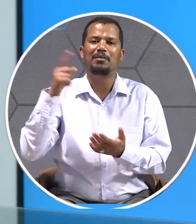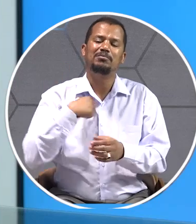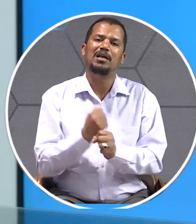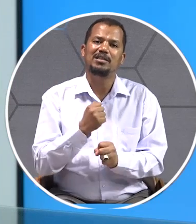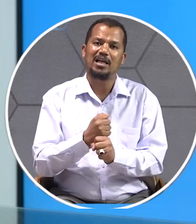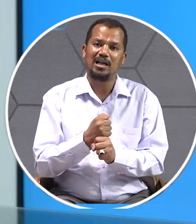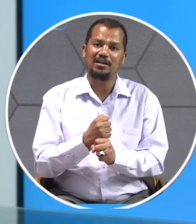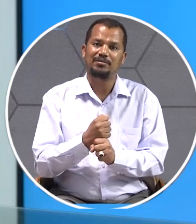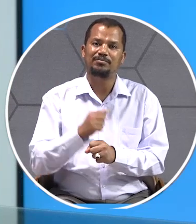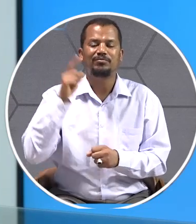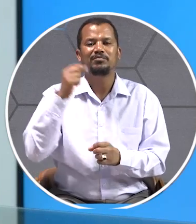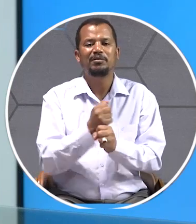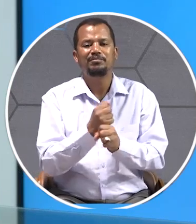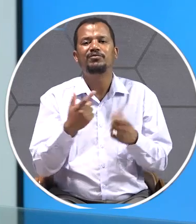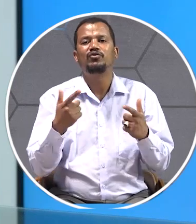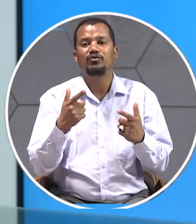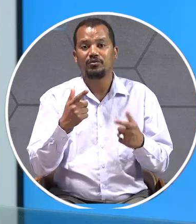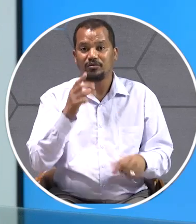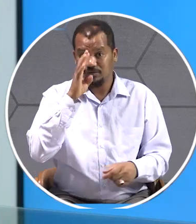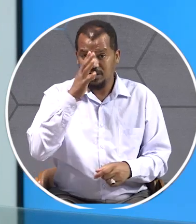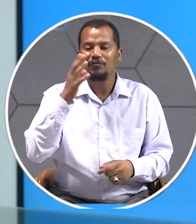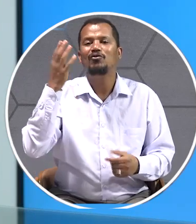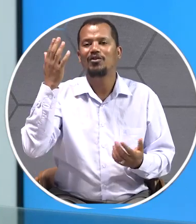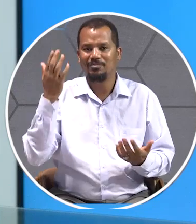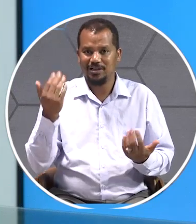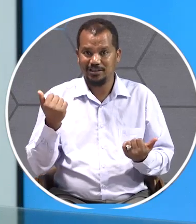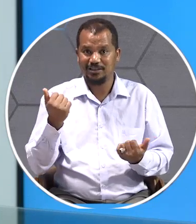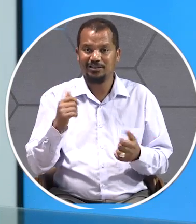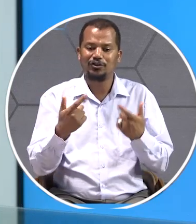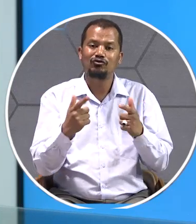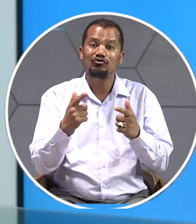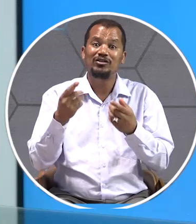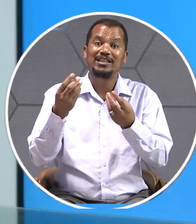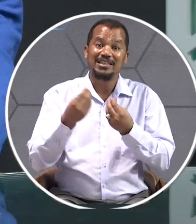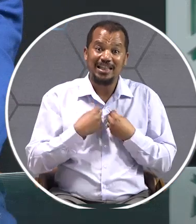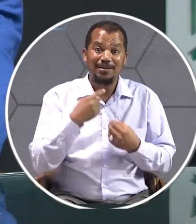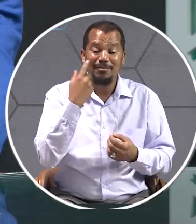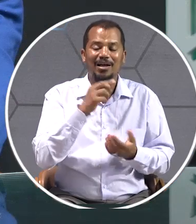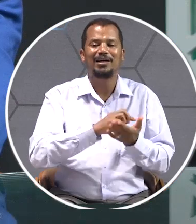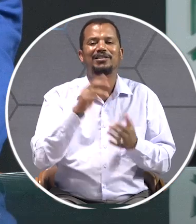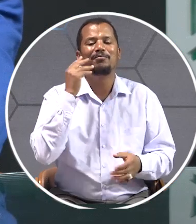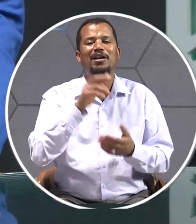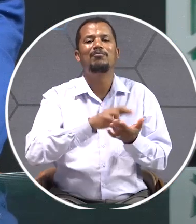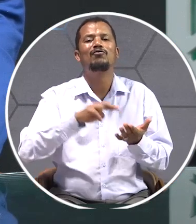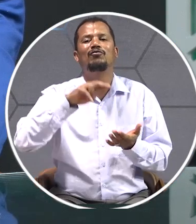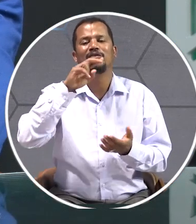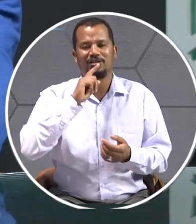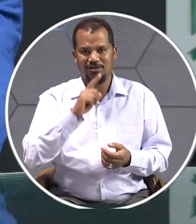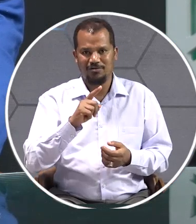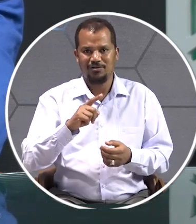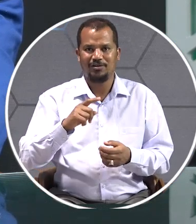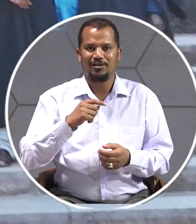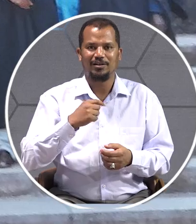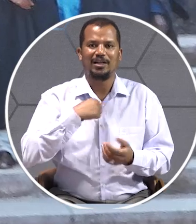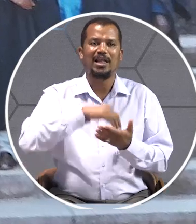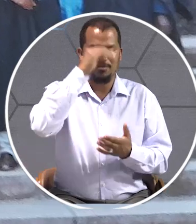ስንሰራ እዛ የመስራትን አጋጣሚ ተፈጥሮ ነበርና እድሉን ያመቻቸልኝ ቅድስት ማርያም ዩኒቨርሲቲ ነው። የተማርኩት አዲስ